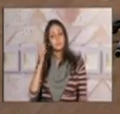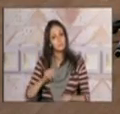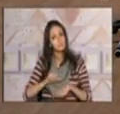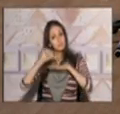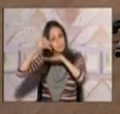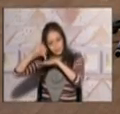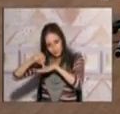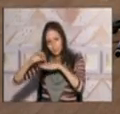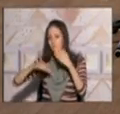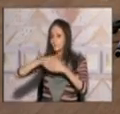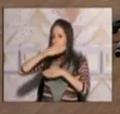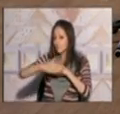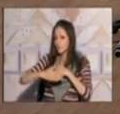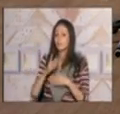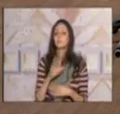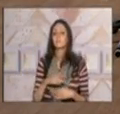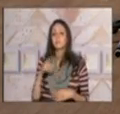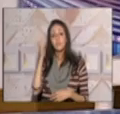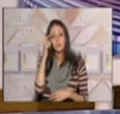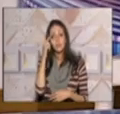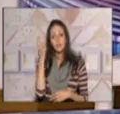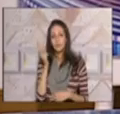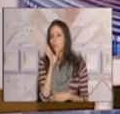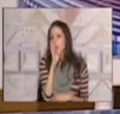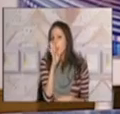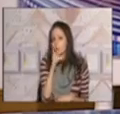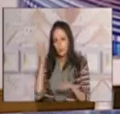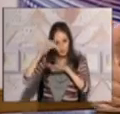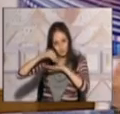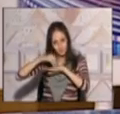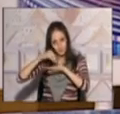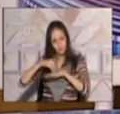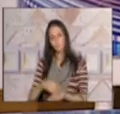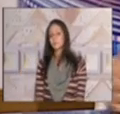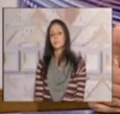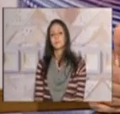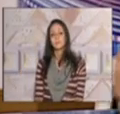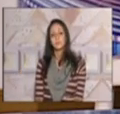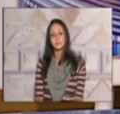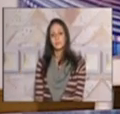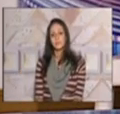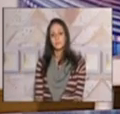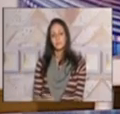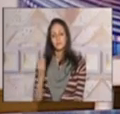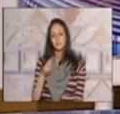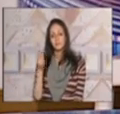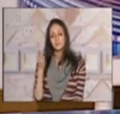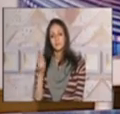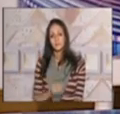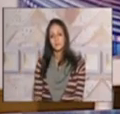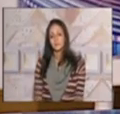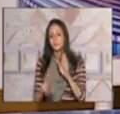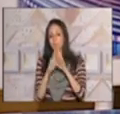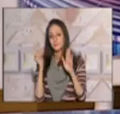وبعد ما يوصل لها هيعرف ايه الورق المطلوب منه في مره واحده وهكذا. فرحله المتعامل دي عنصر اساسي طبعا في تقييم